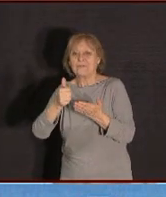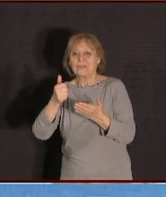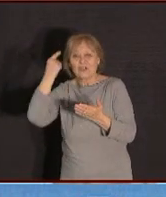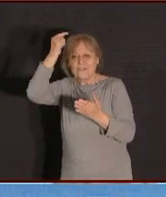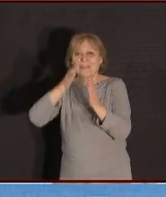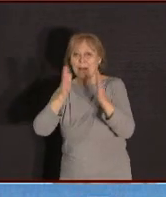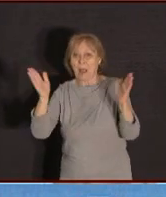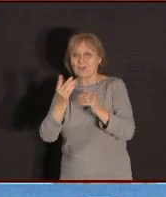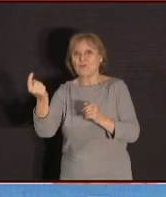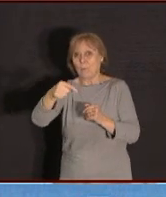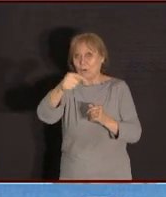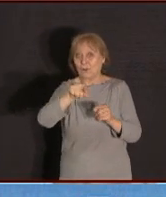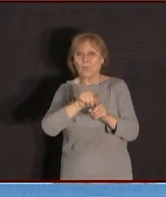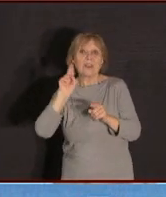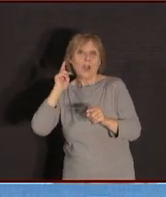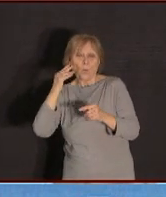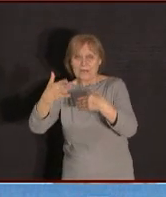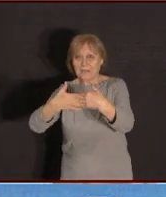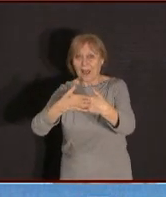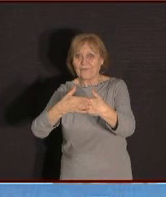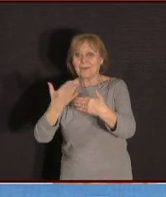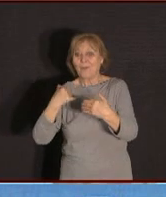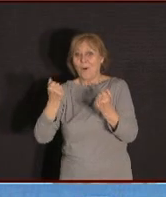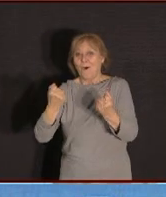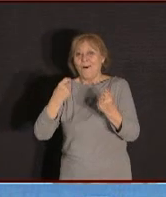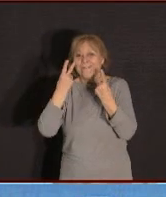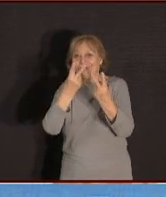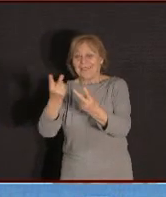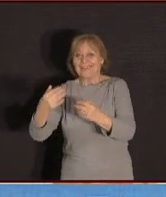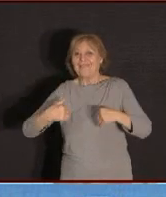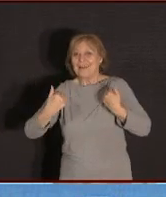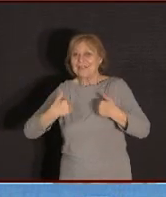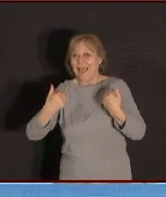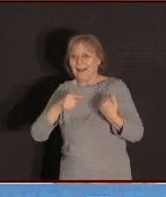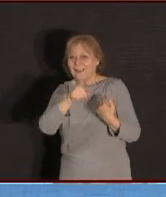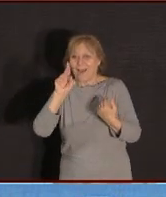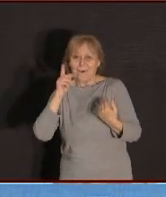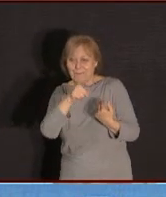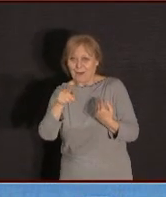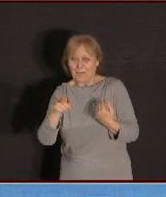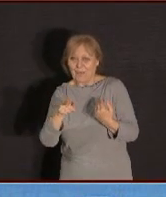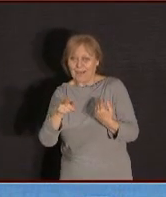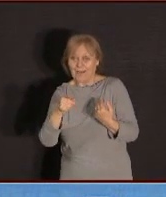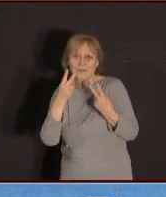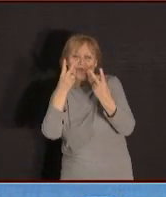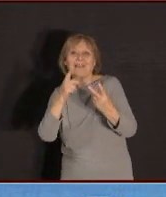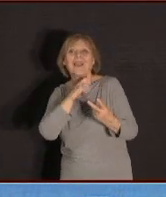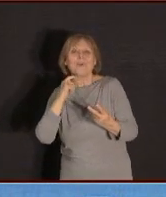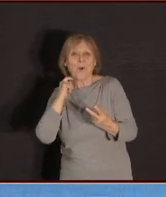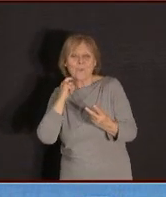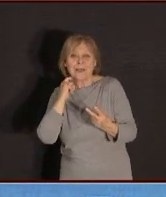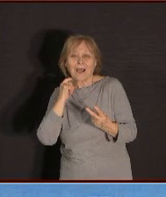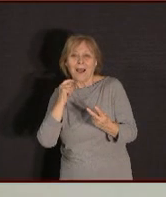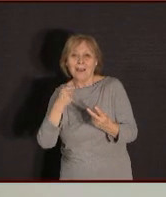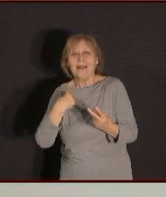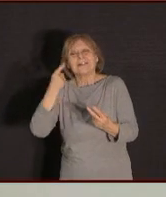so takrat prišli gluhi zraven, kakšno veselje je bilo to tisti stik, da so dobili duhovnika. Jaz mislim,